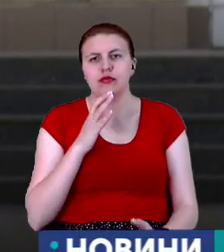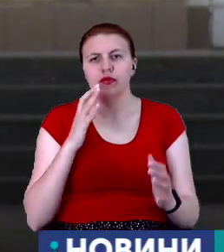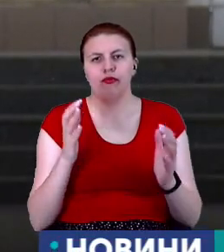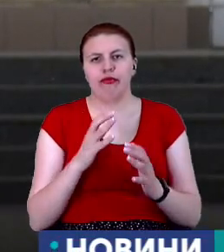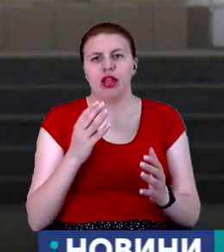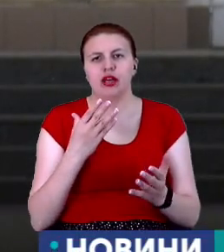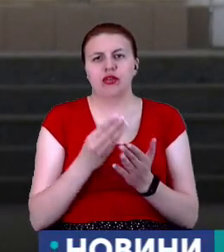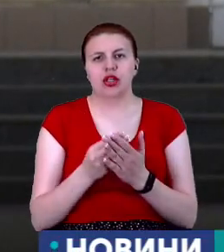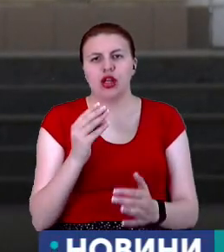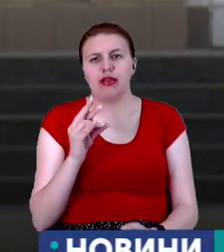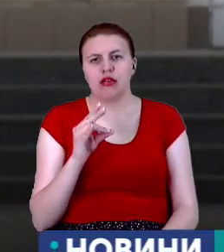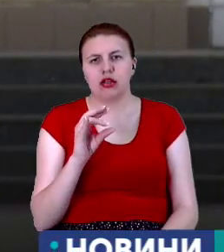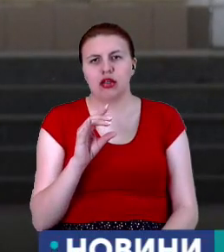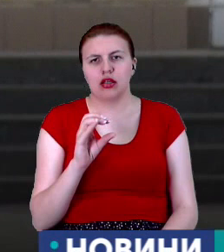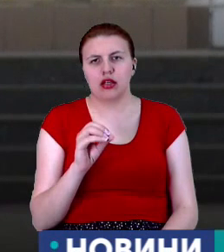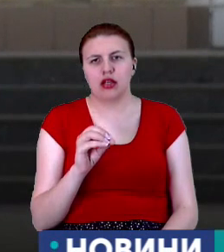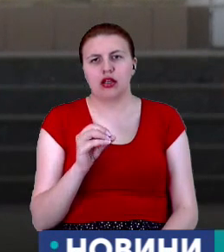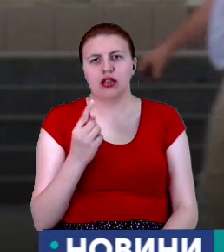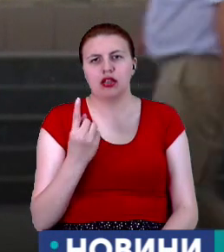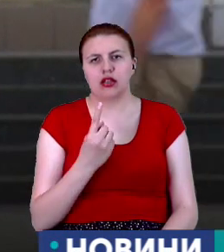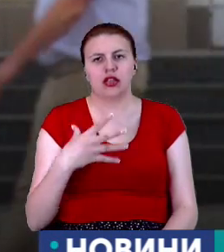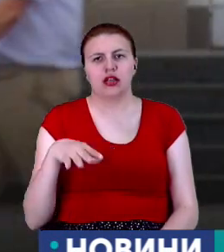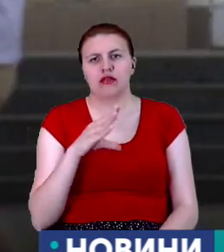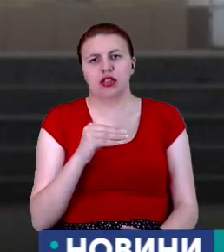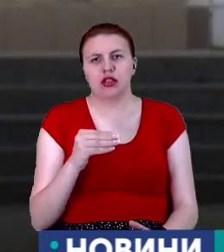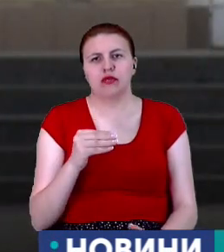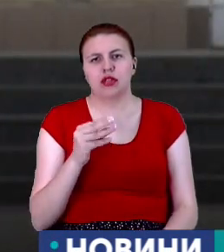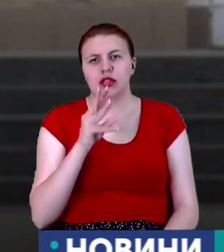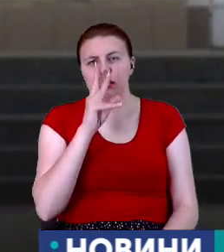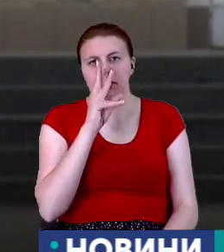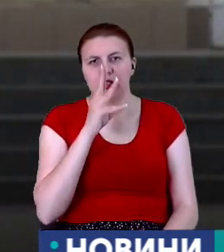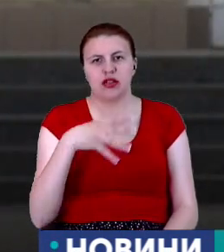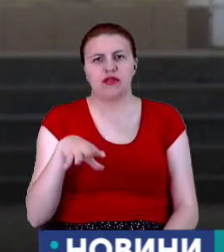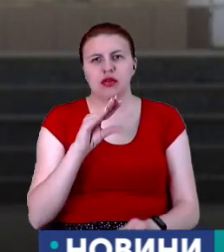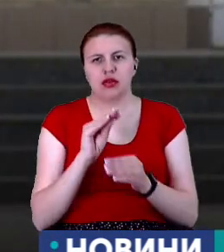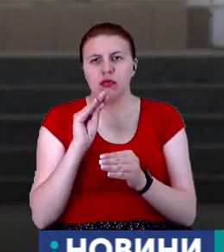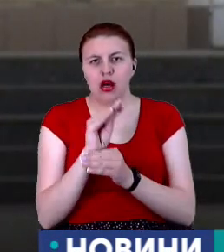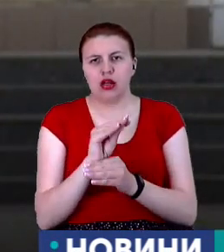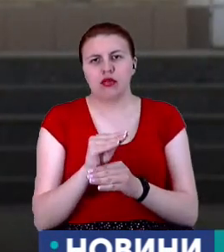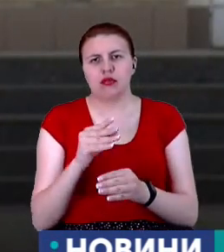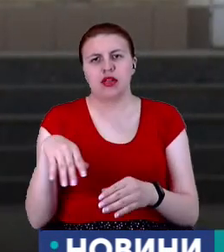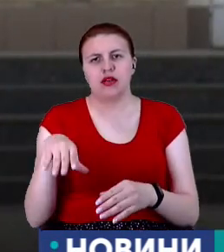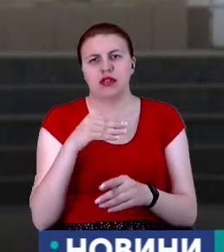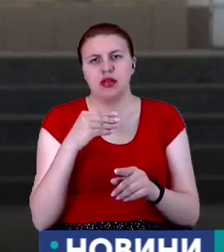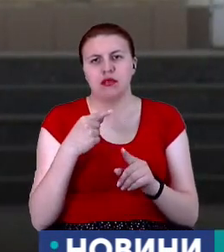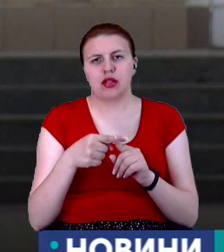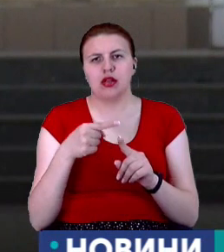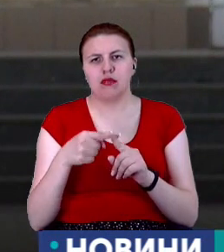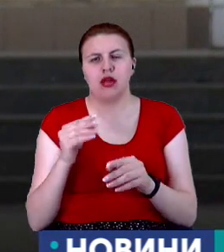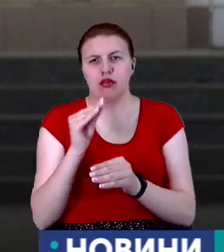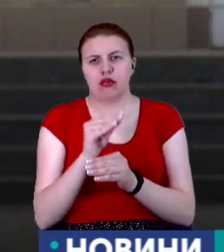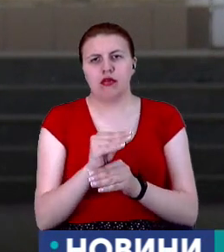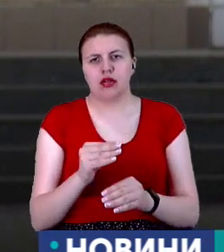єдиниці, зі всіми заробітними платами, які у них зараз є, зі всіми надбавками, зі всіми доплатами.